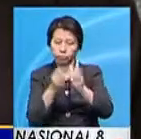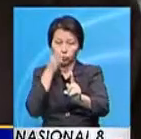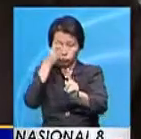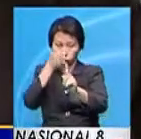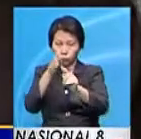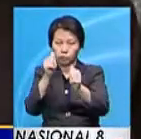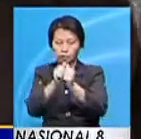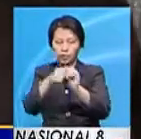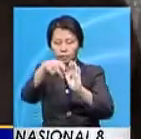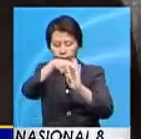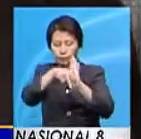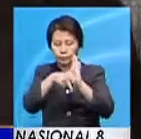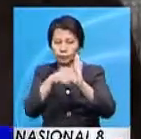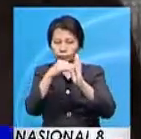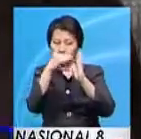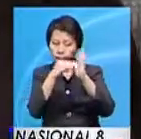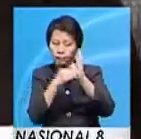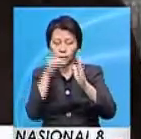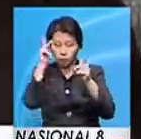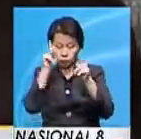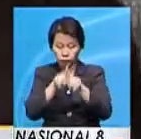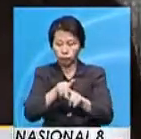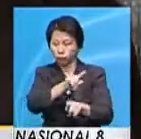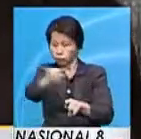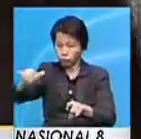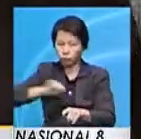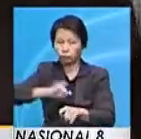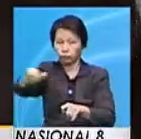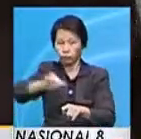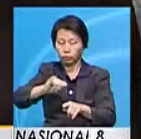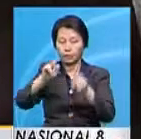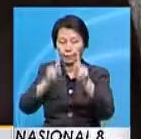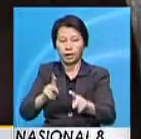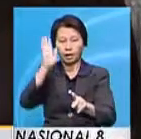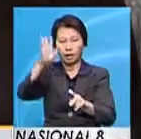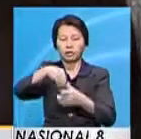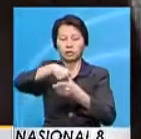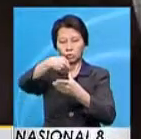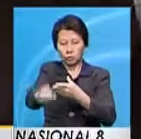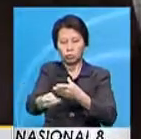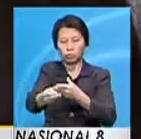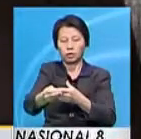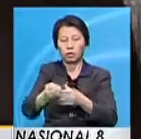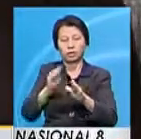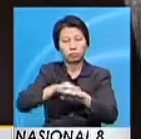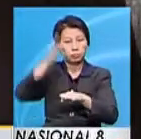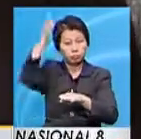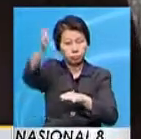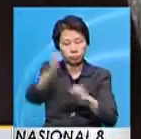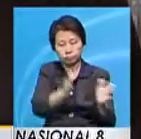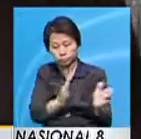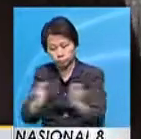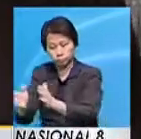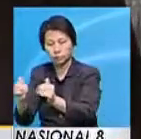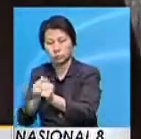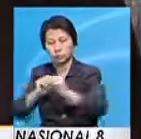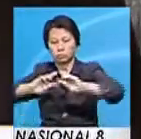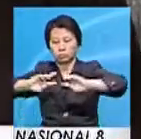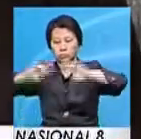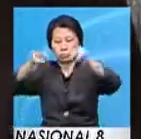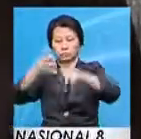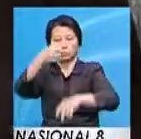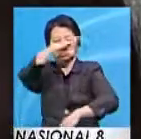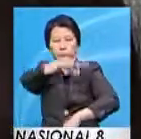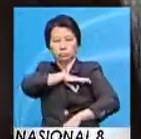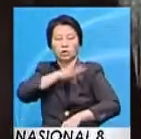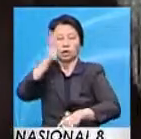dan prinsip-prinsip yang dipersetujui kedua-dua pihak akan dikeluarkan. Ia demi masa depan perkongsian strategik dan lonjakan manfaat